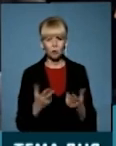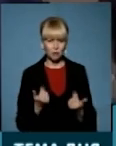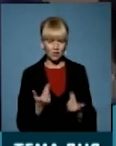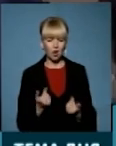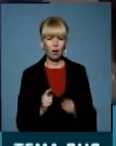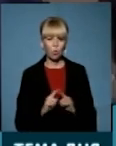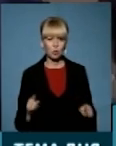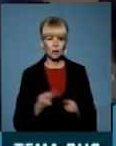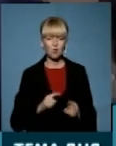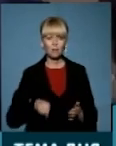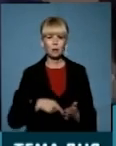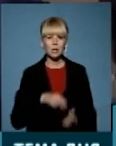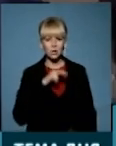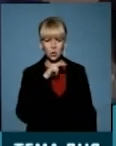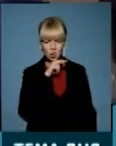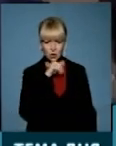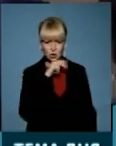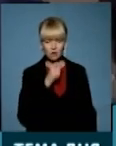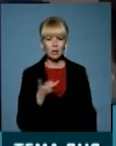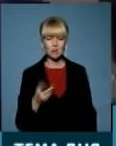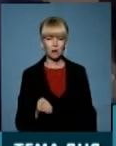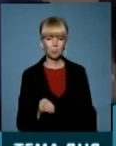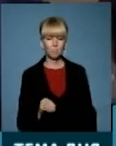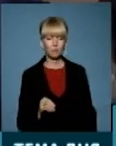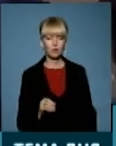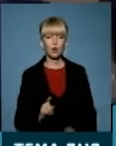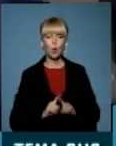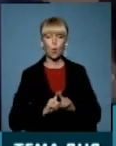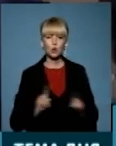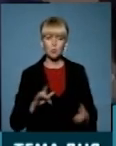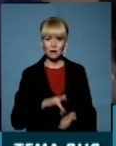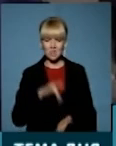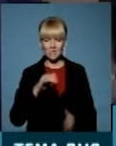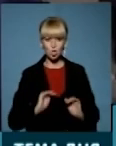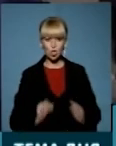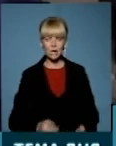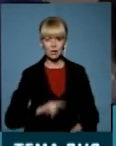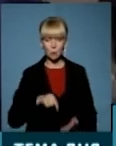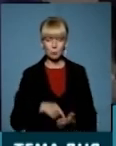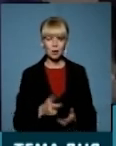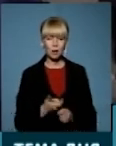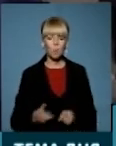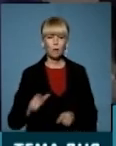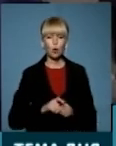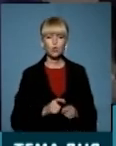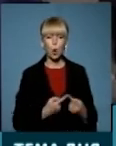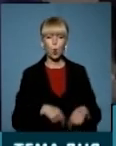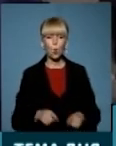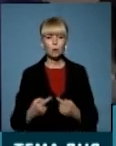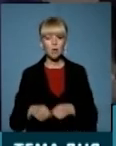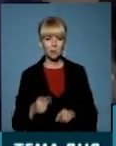звичайно, особливо це в місті Чернівцях, де особливо в центральній частині міста більшість об'єктів –